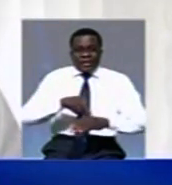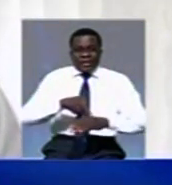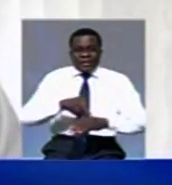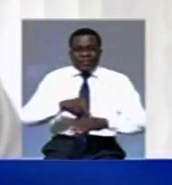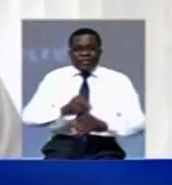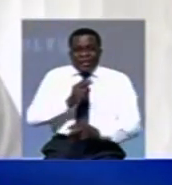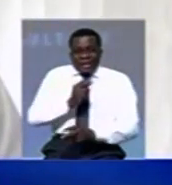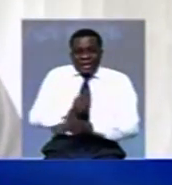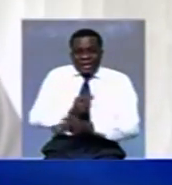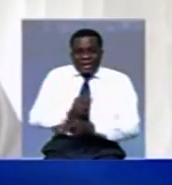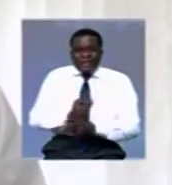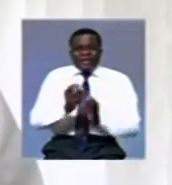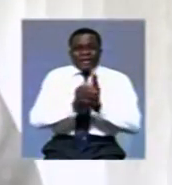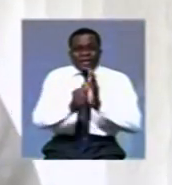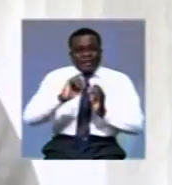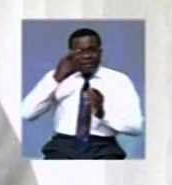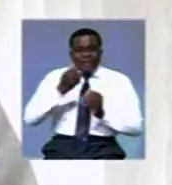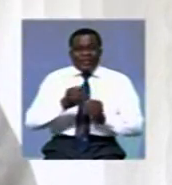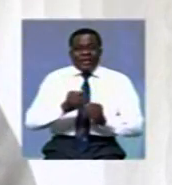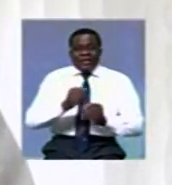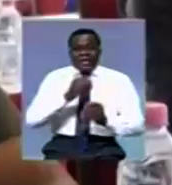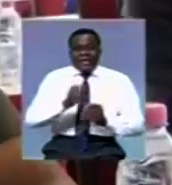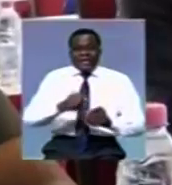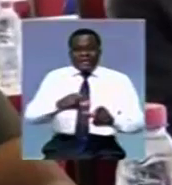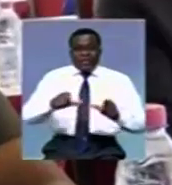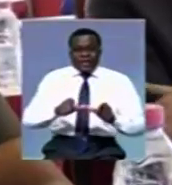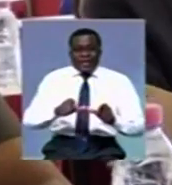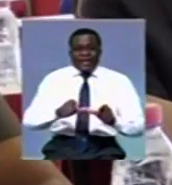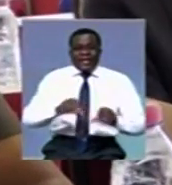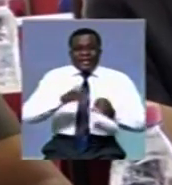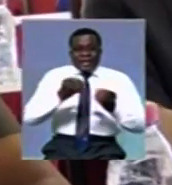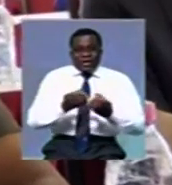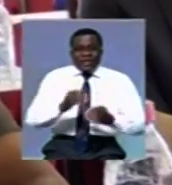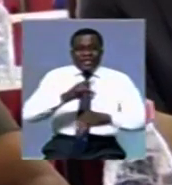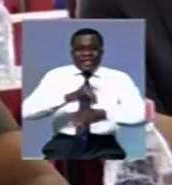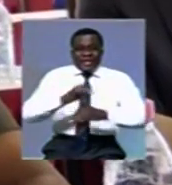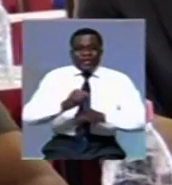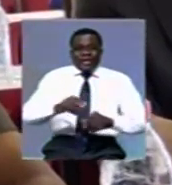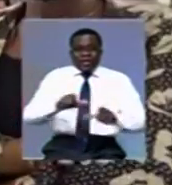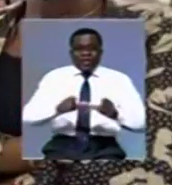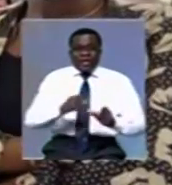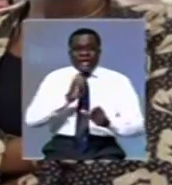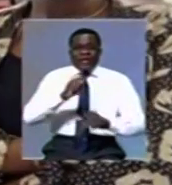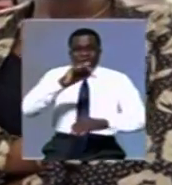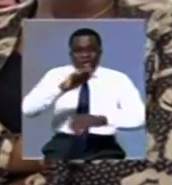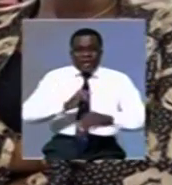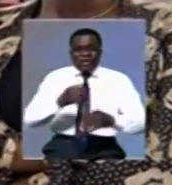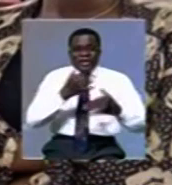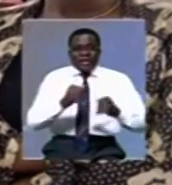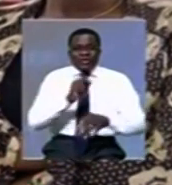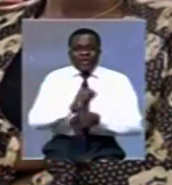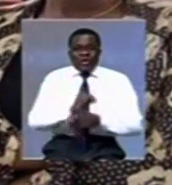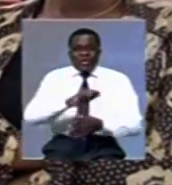à garantir la qualité de la gouvernance financière locale. Les collectivités territoriales locales sont appelées à jouer un